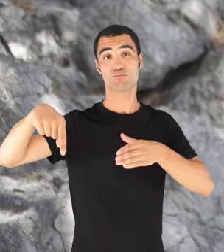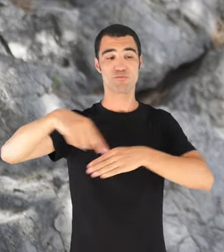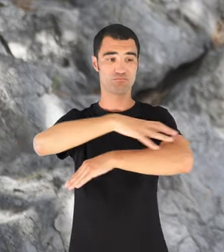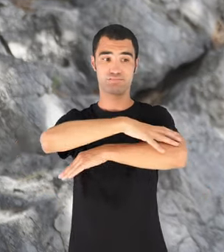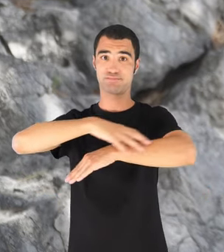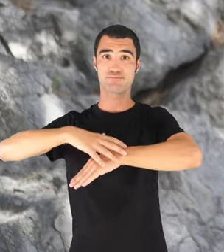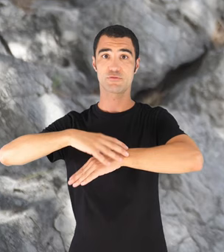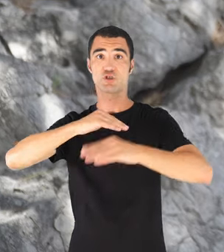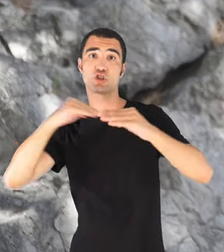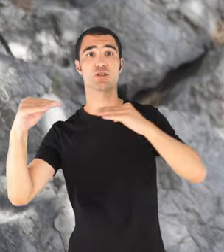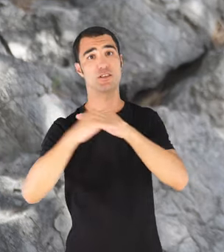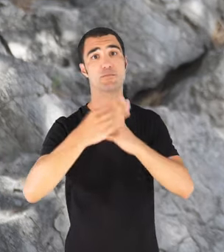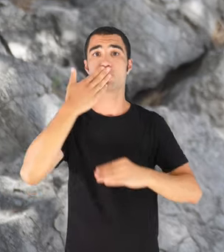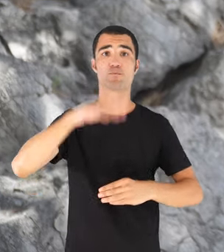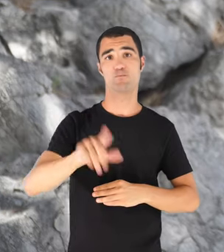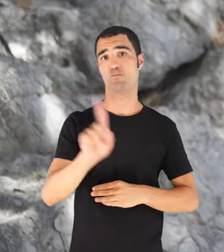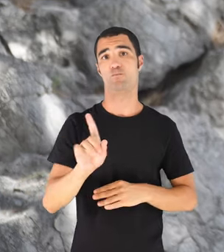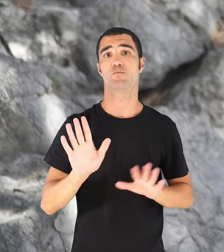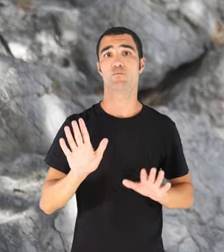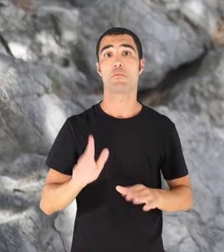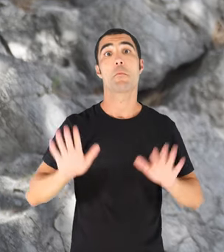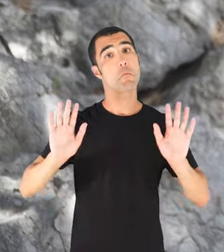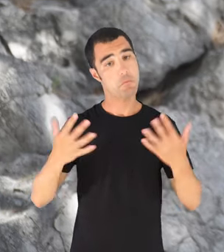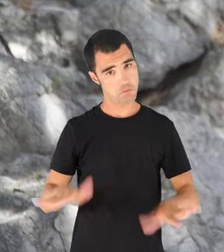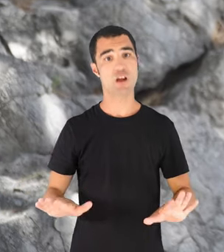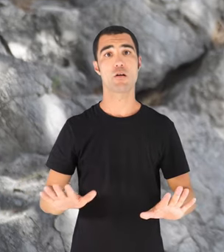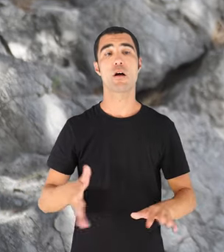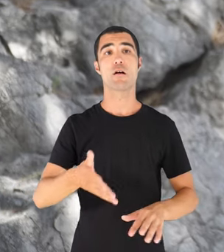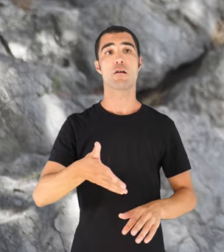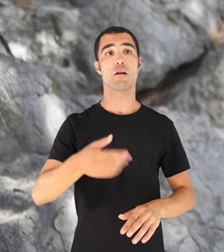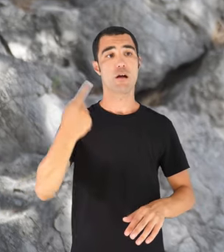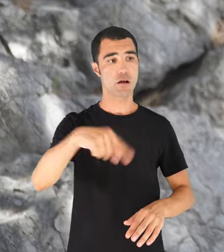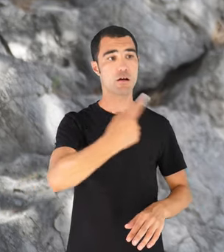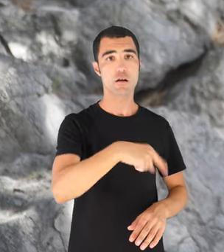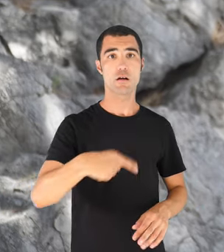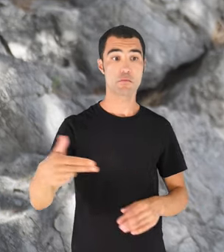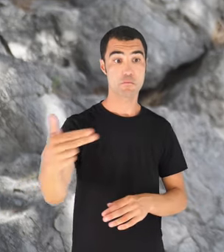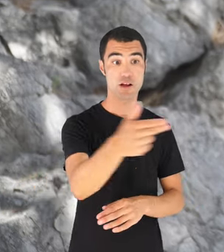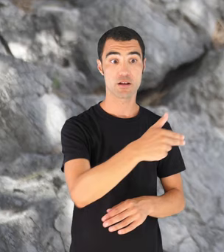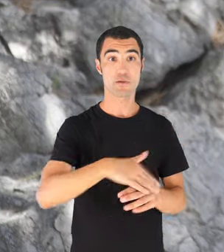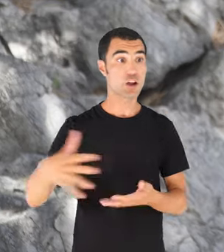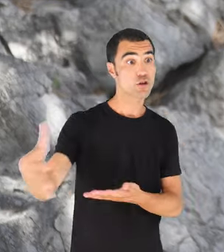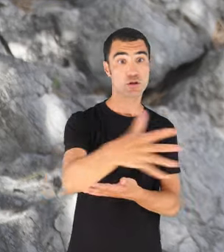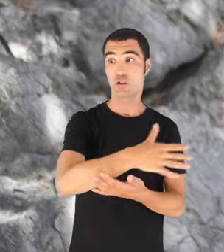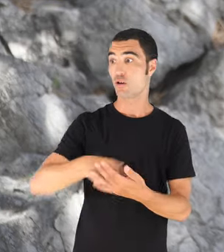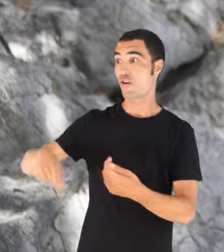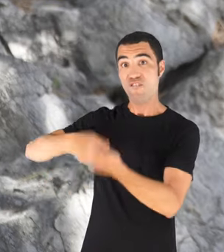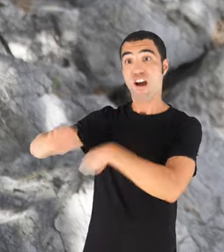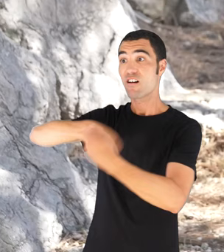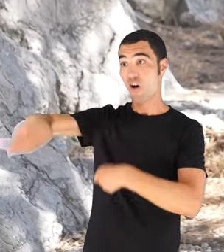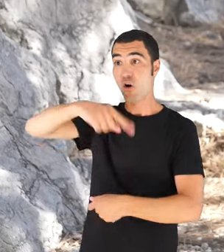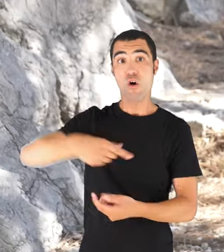tan sostenible, tot i que perquè hi hagi peix per tothom sí que ha de